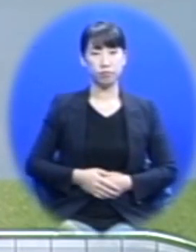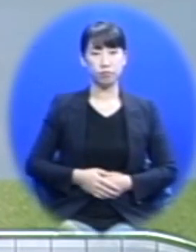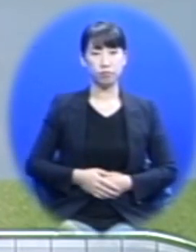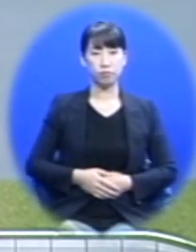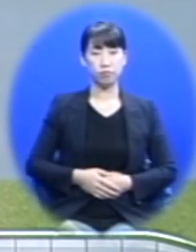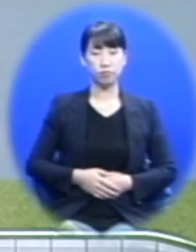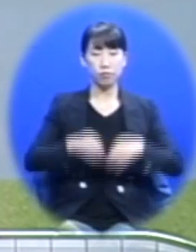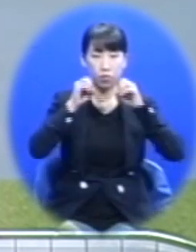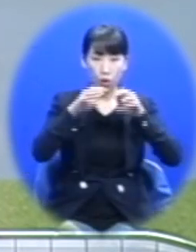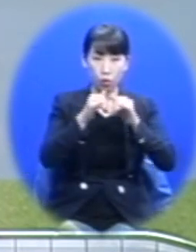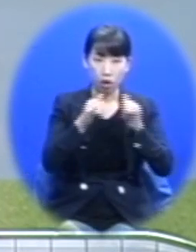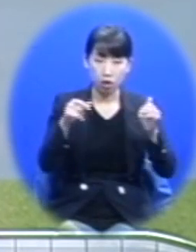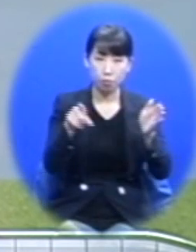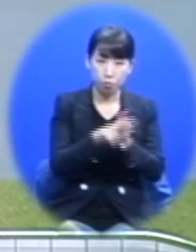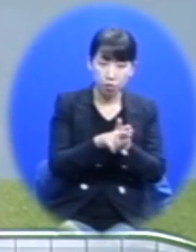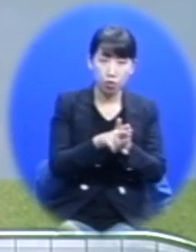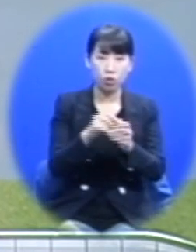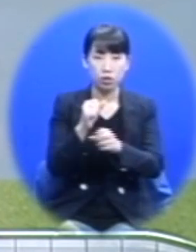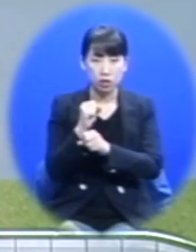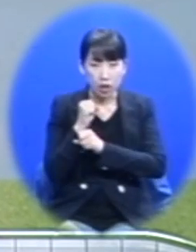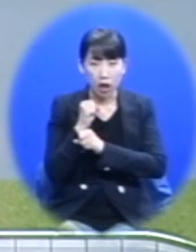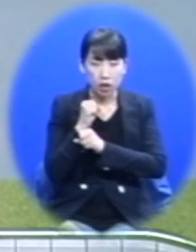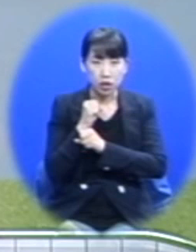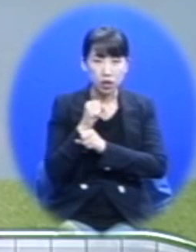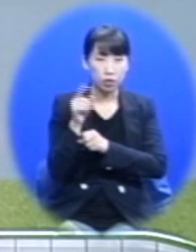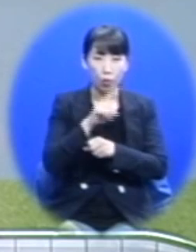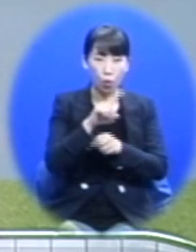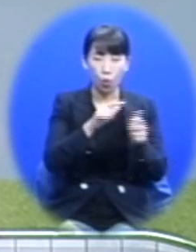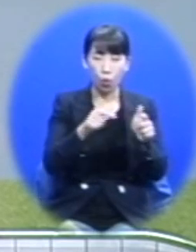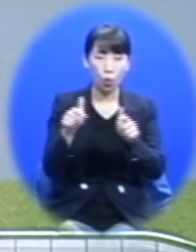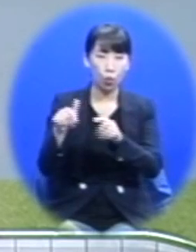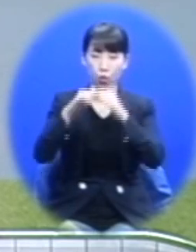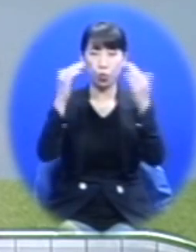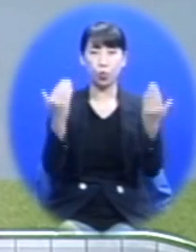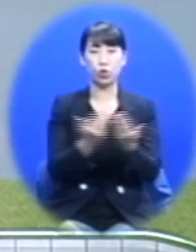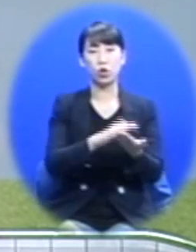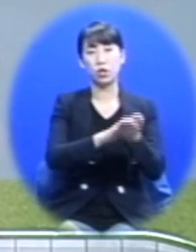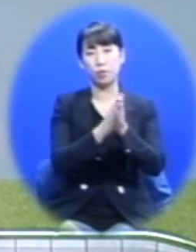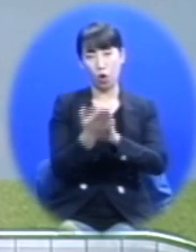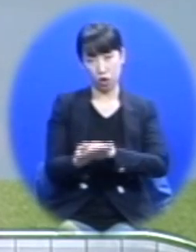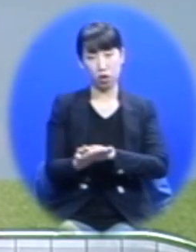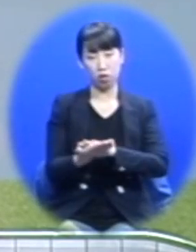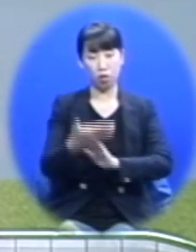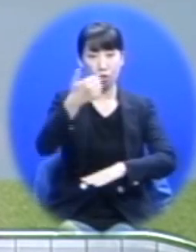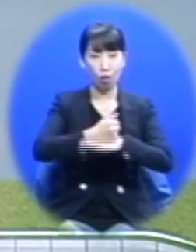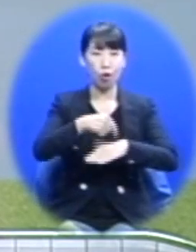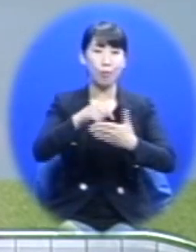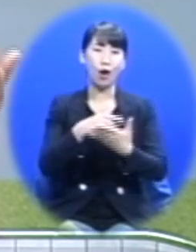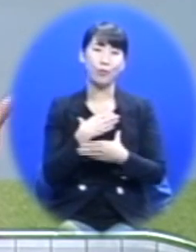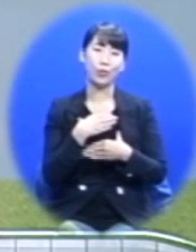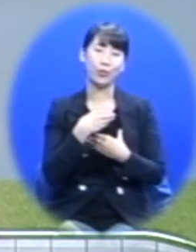그 선교사님이 믿고 의지하는 것이 달라져 버렸어요. 너무너무 놀라운 마음의 평안이 오더라는